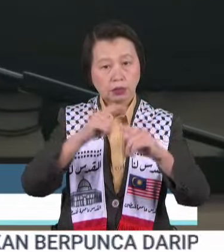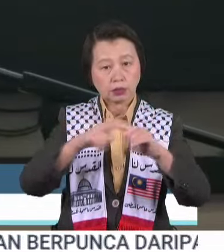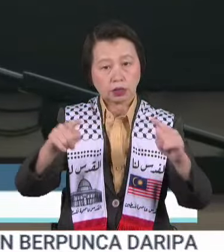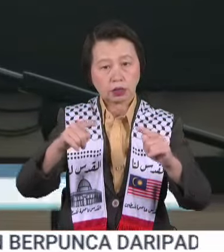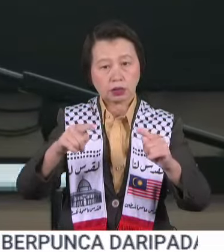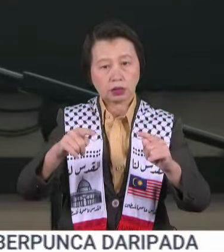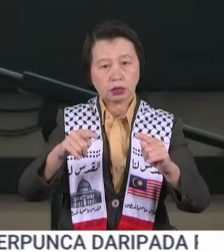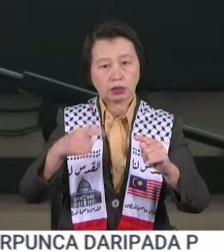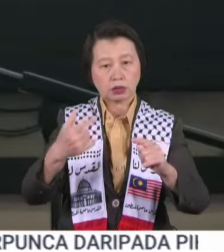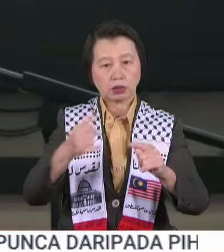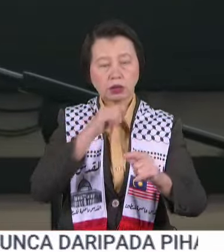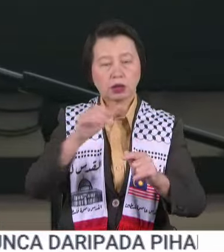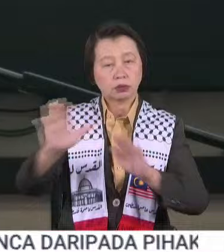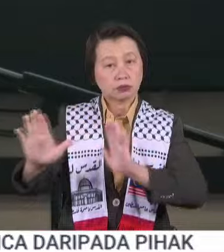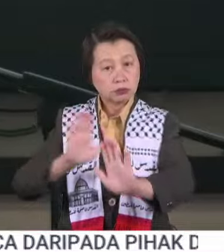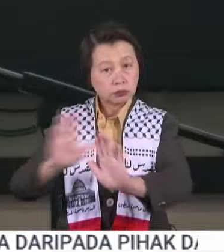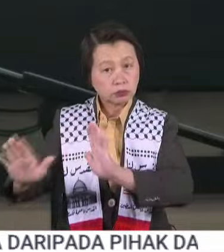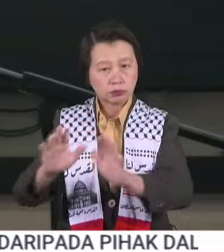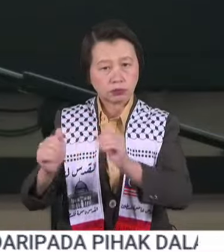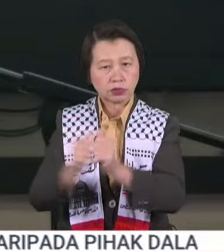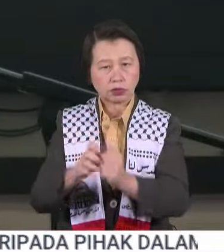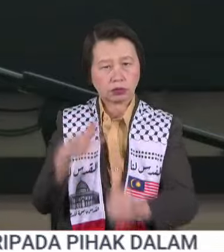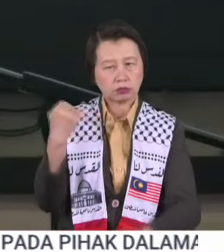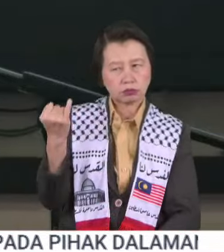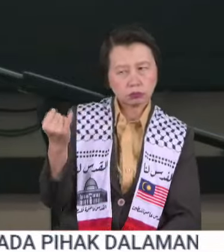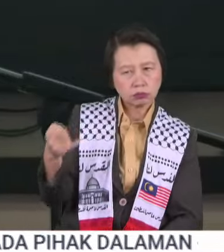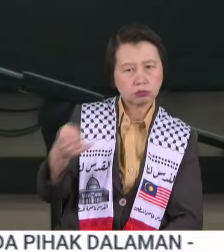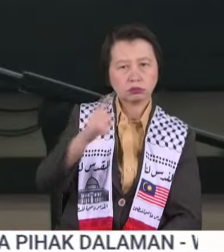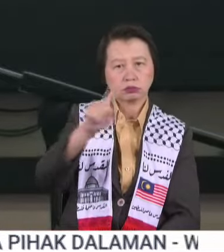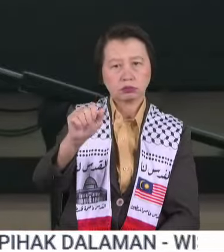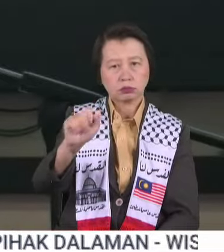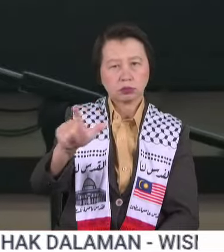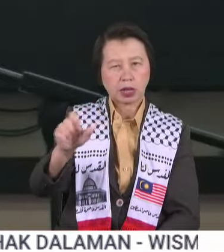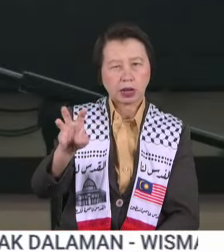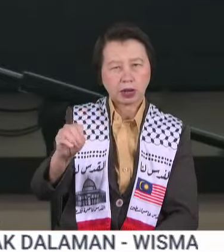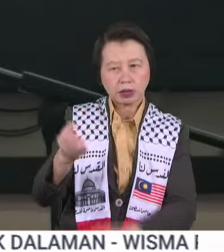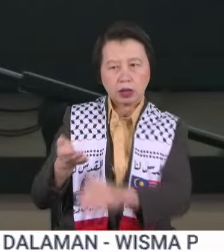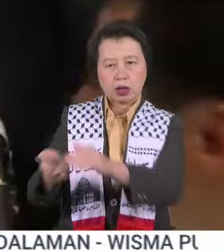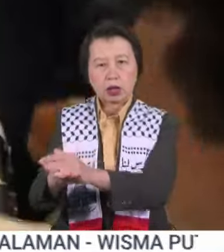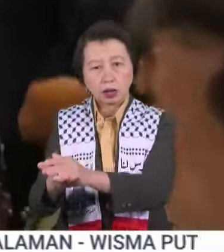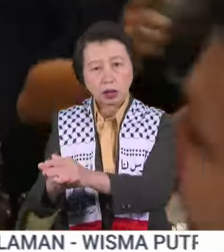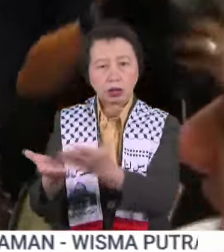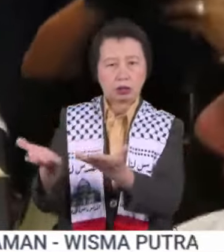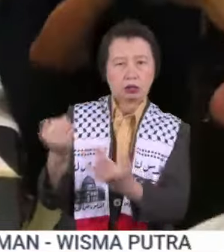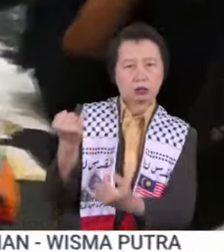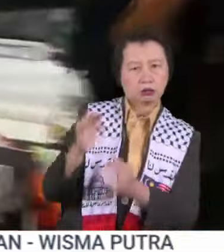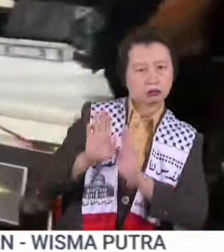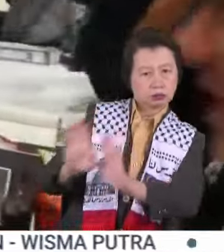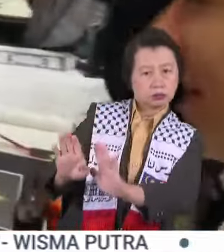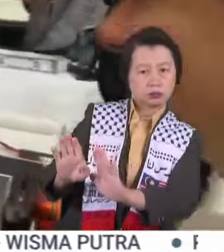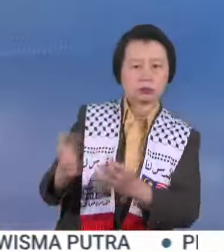tolak ansur dengan penyelewengan, kezaliman, rasuah yang mendekat.